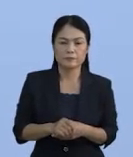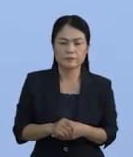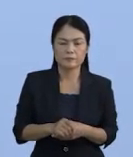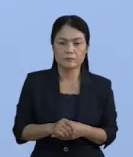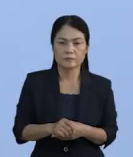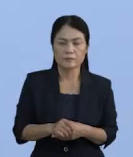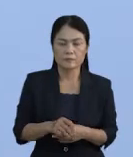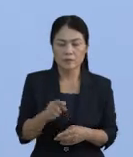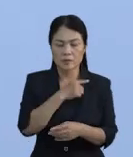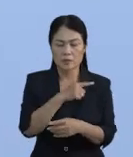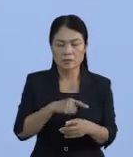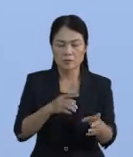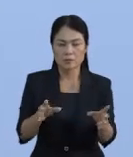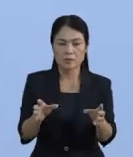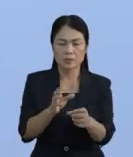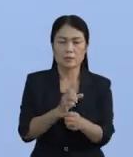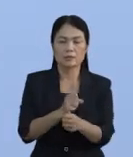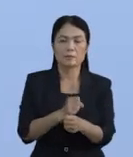chấn dương bán